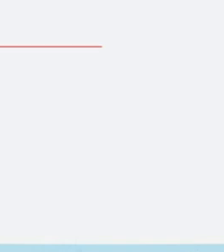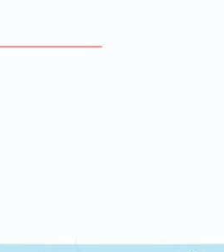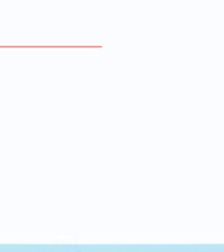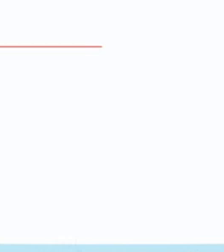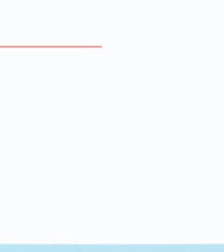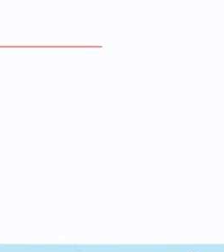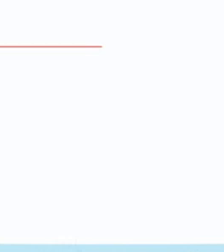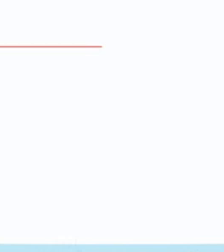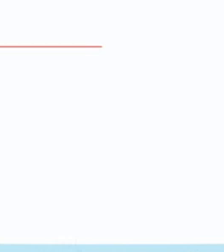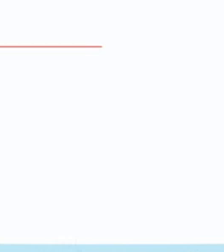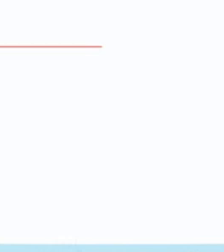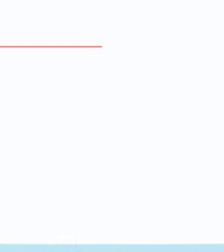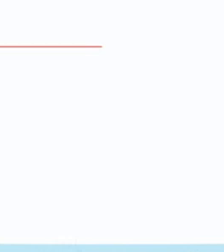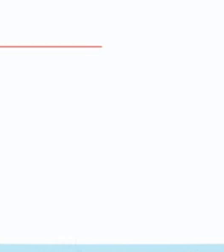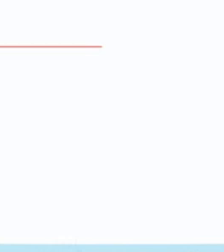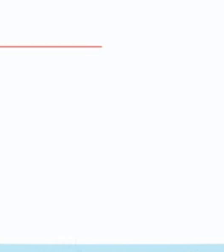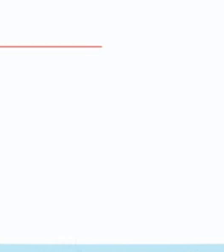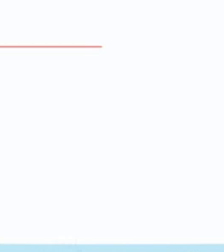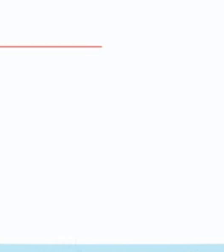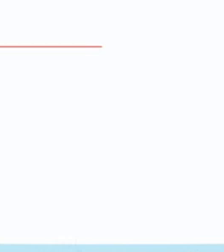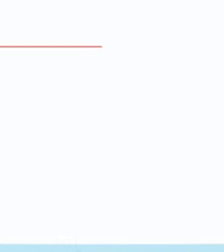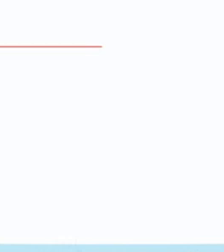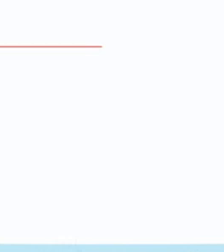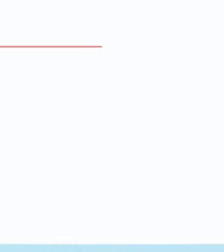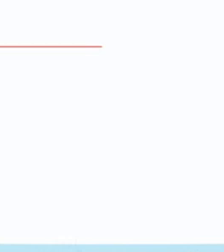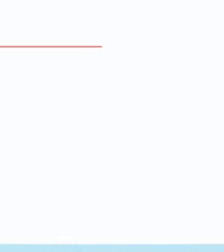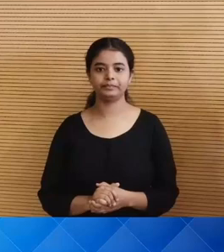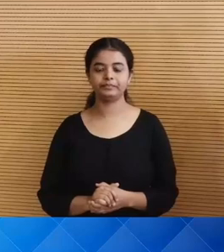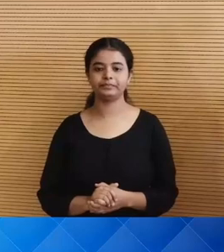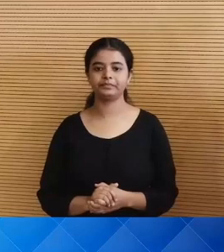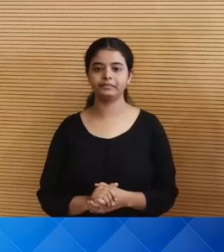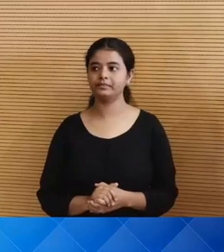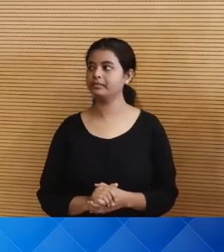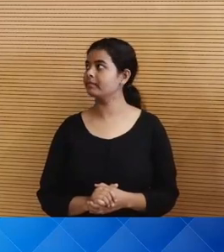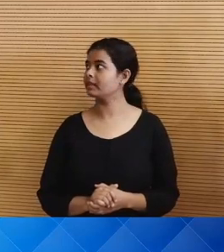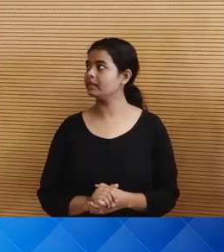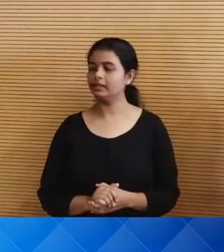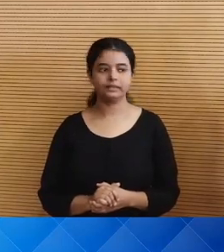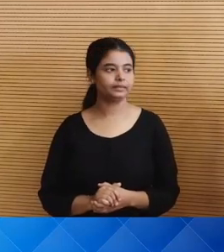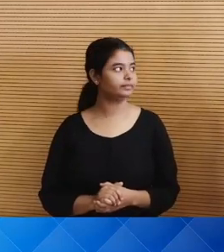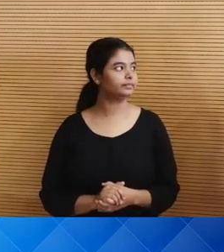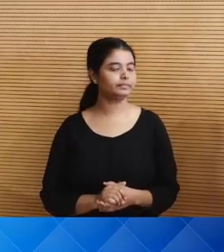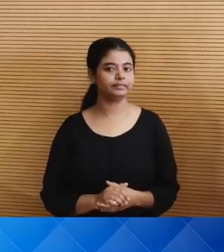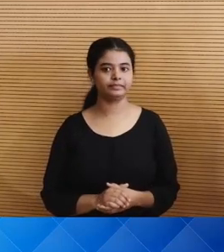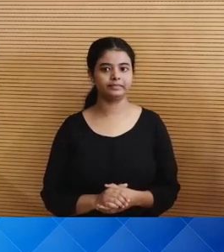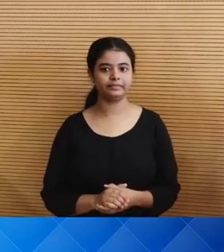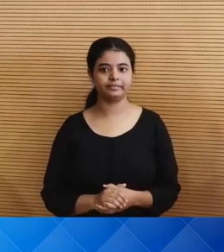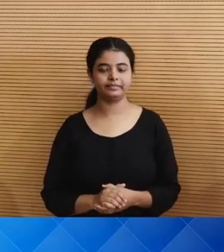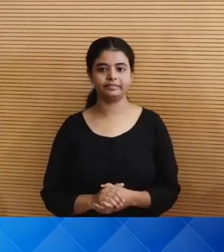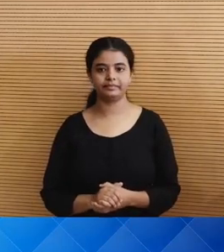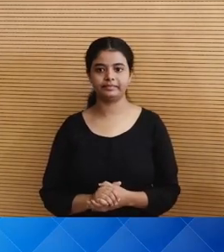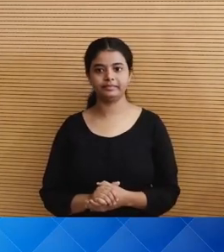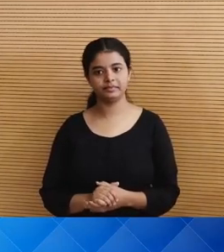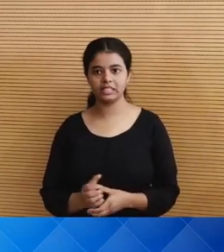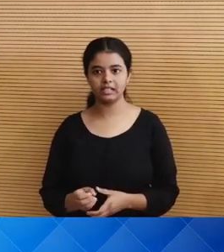बहुत हर्ष हो रहा है कि हमारे मुख्य अतिथि महोदय माननीय शिक्षा मंत्री श्री धर्मेंद्र प्रधान जी का आगमन हो चुका है। आप सब अपनी करतल